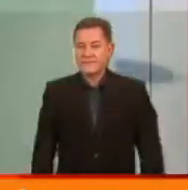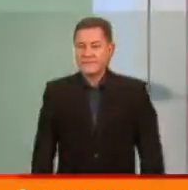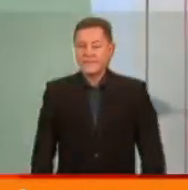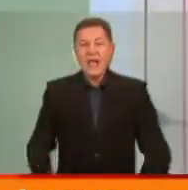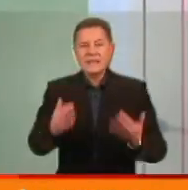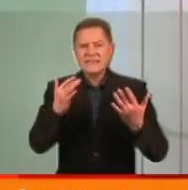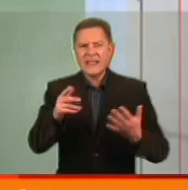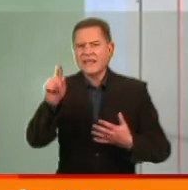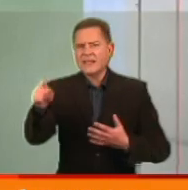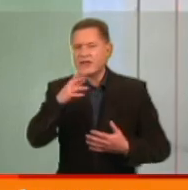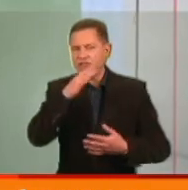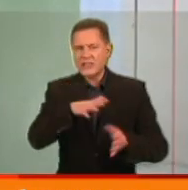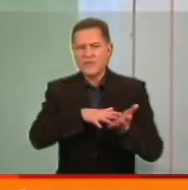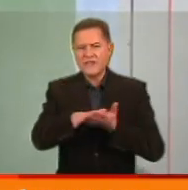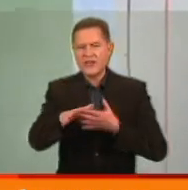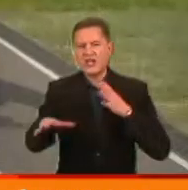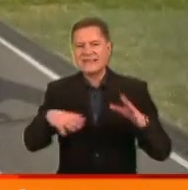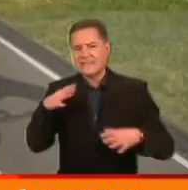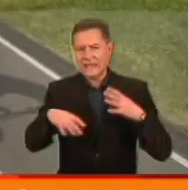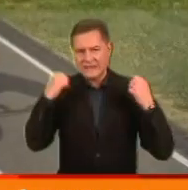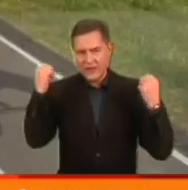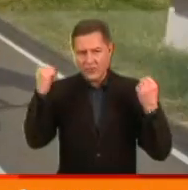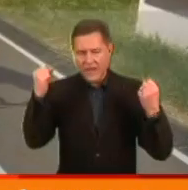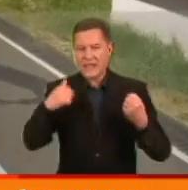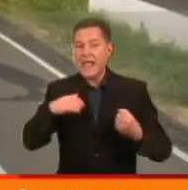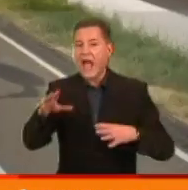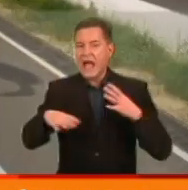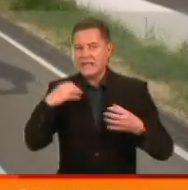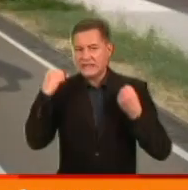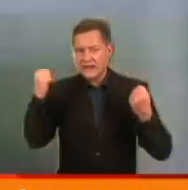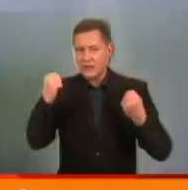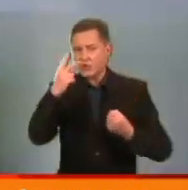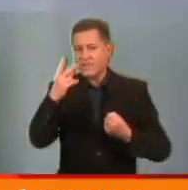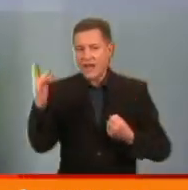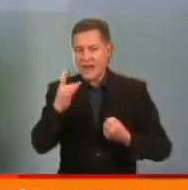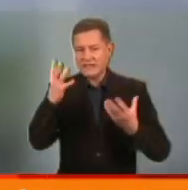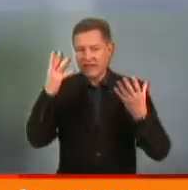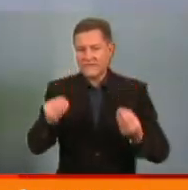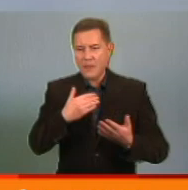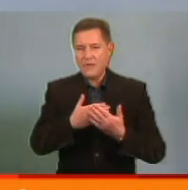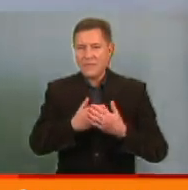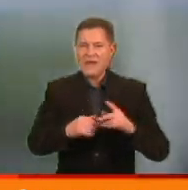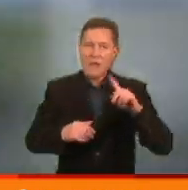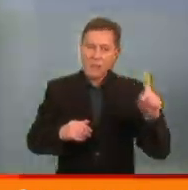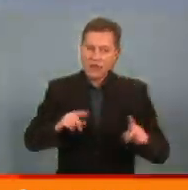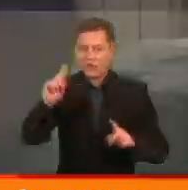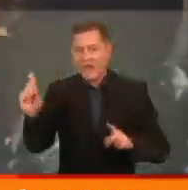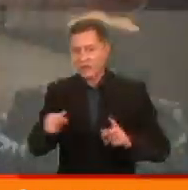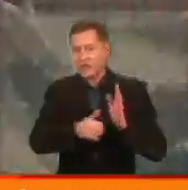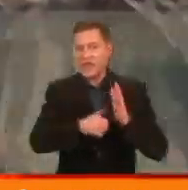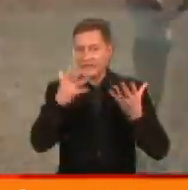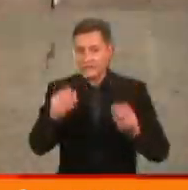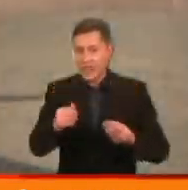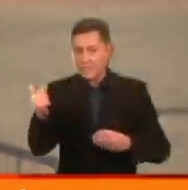Скільки ти часу витрачаєш на тренування? Я тренуюсь два рази в день, приблизно по часу, 6 днів в